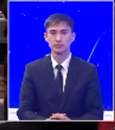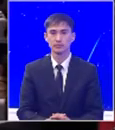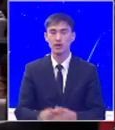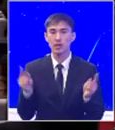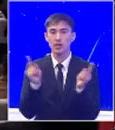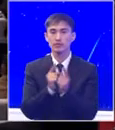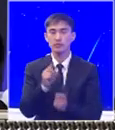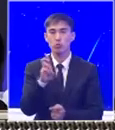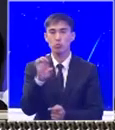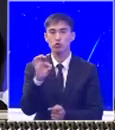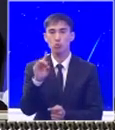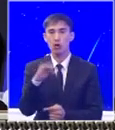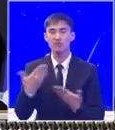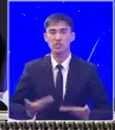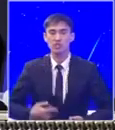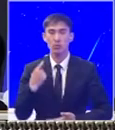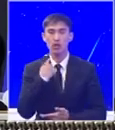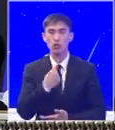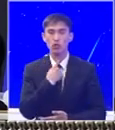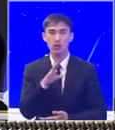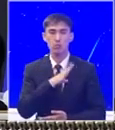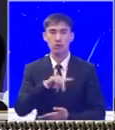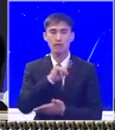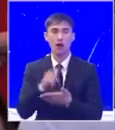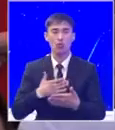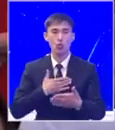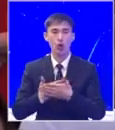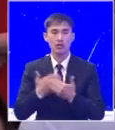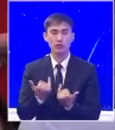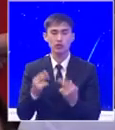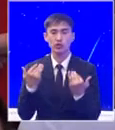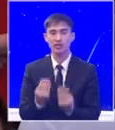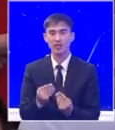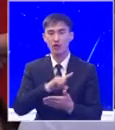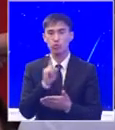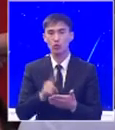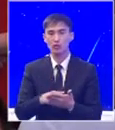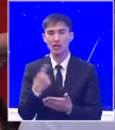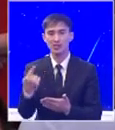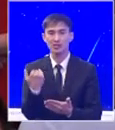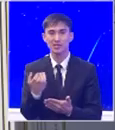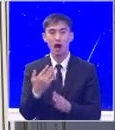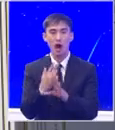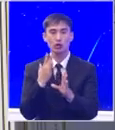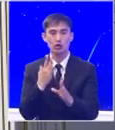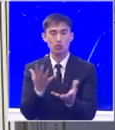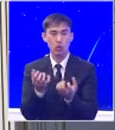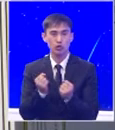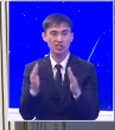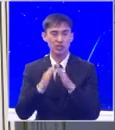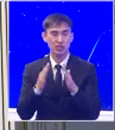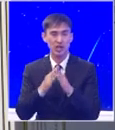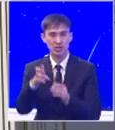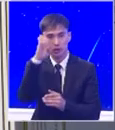На встрече Каната Бозумбаева с жителями Талдыкургана были подняты актуальные на сегодняшний день вопросы. Один из них – очередность и получение жилья